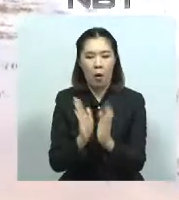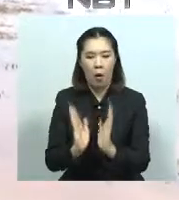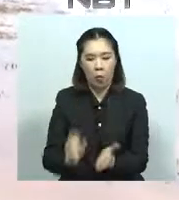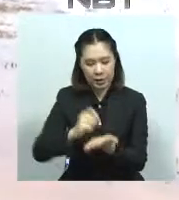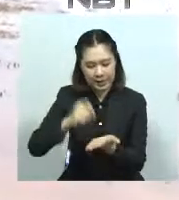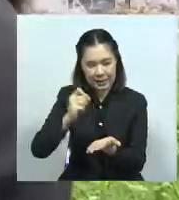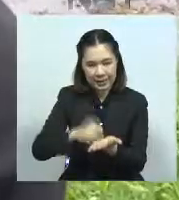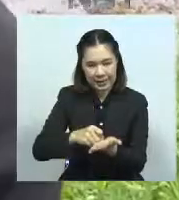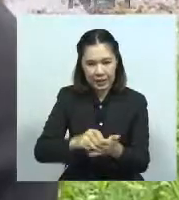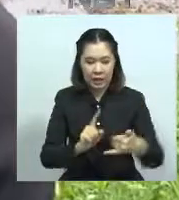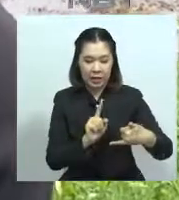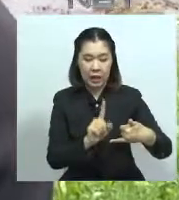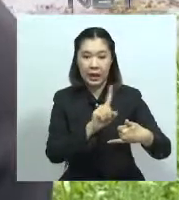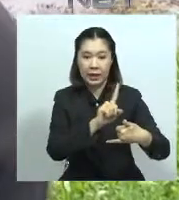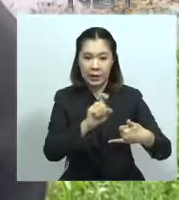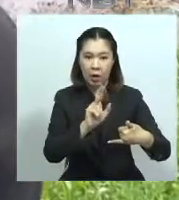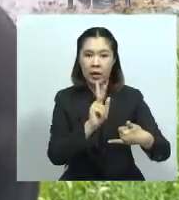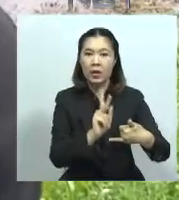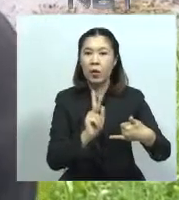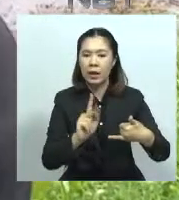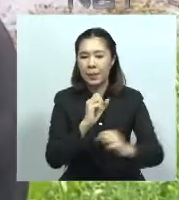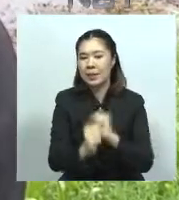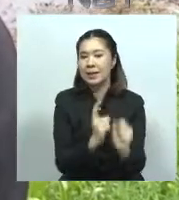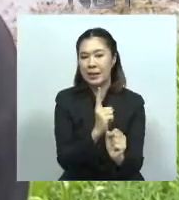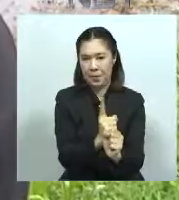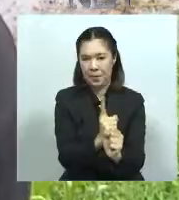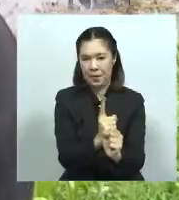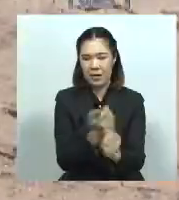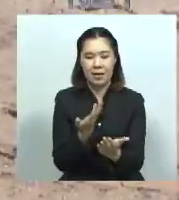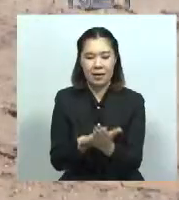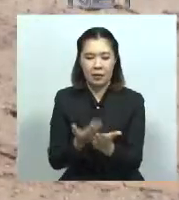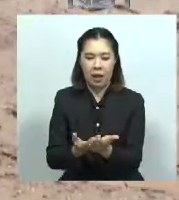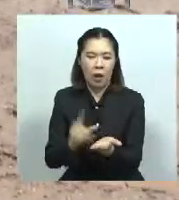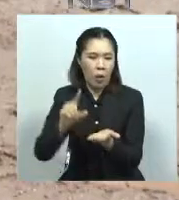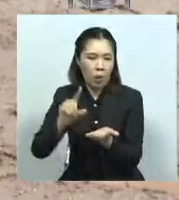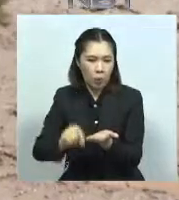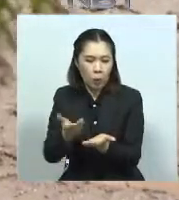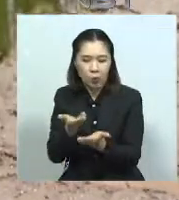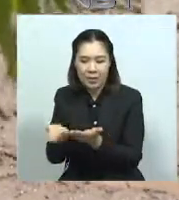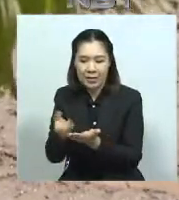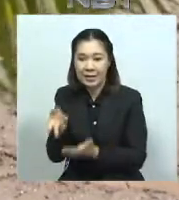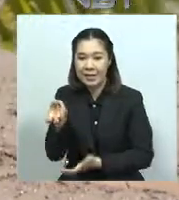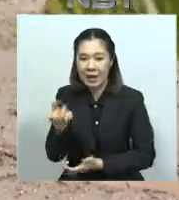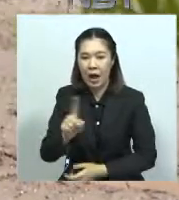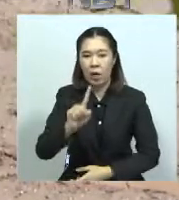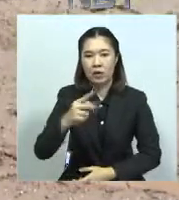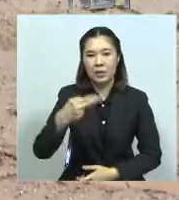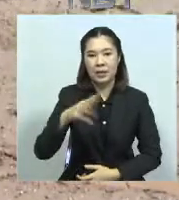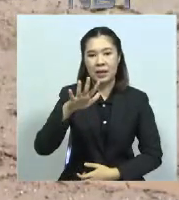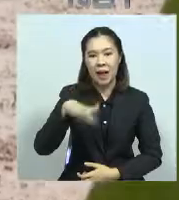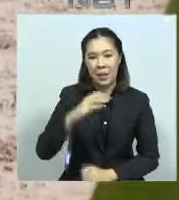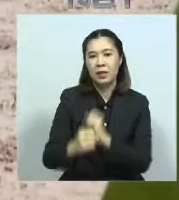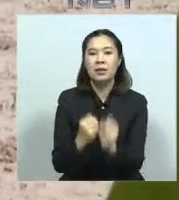ยคนละ100กิโลกรัมต่อปีเท่ากับว่าชาวบ้านลดค่าใช้จ่ายการซื้อข้าวสารไป 15,000 บาทต่